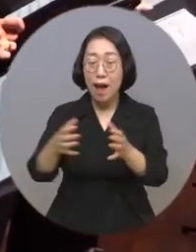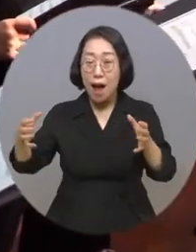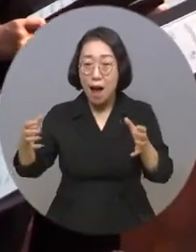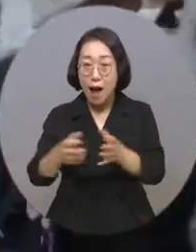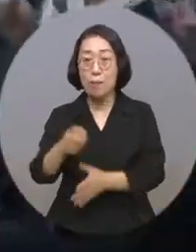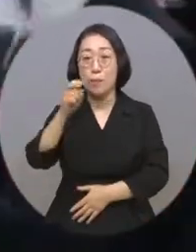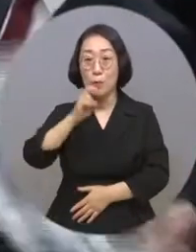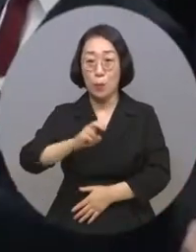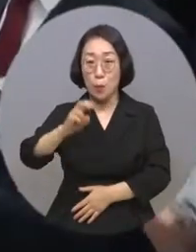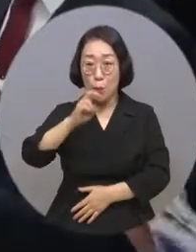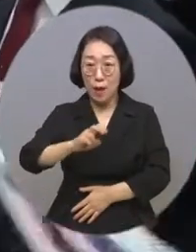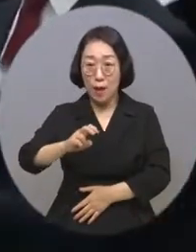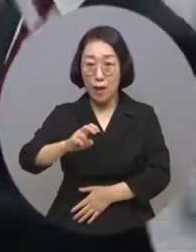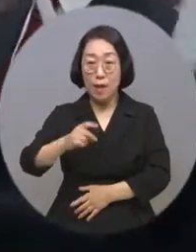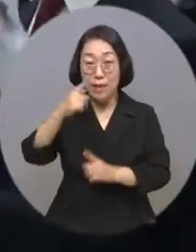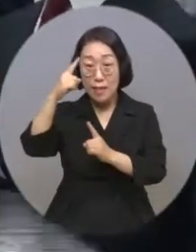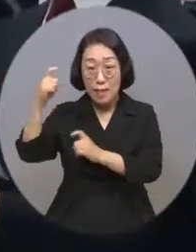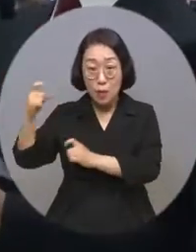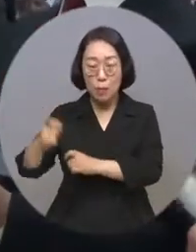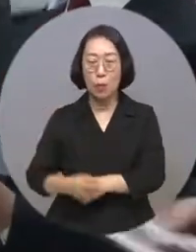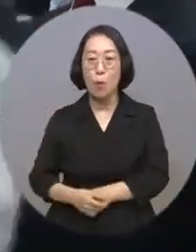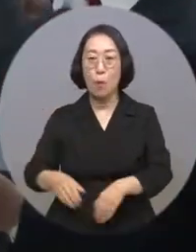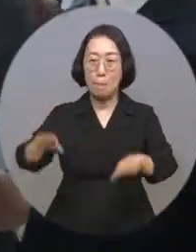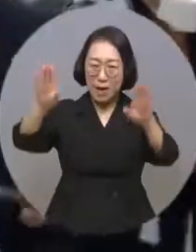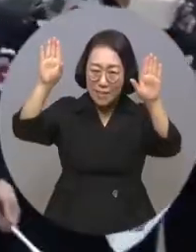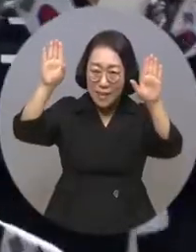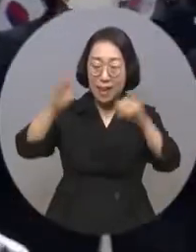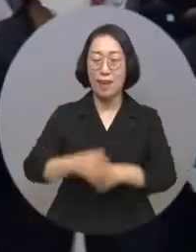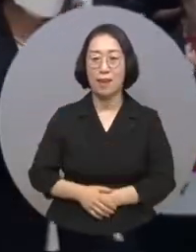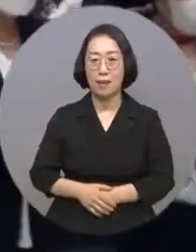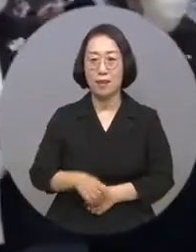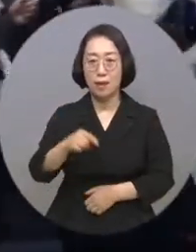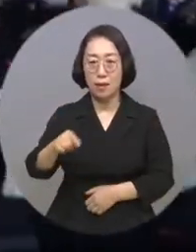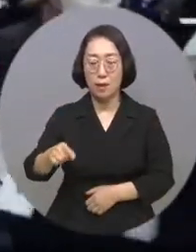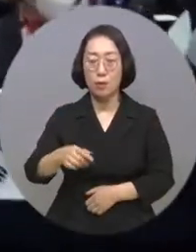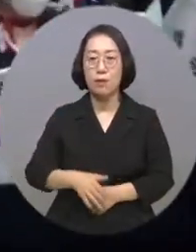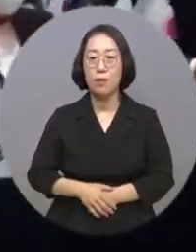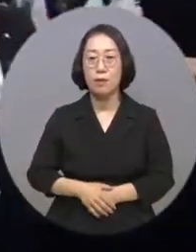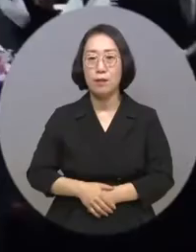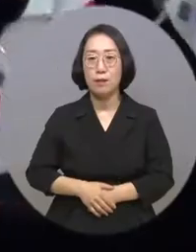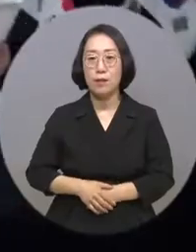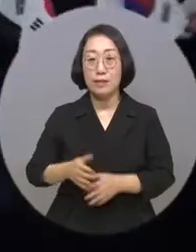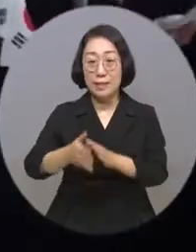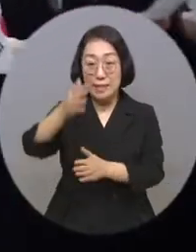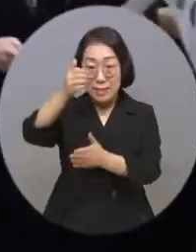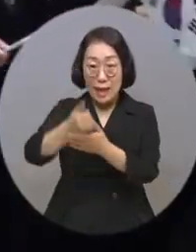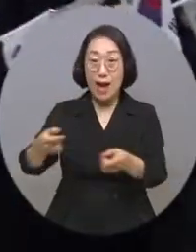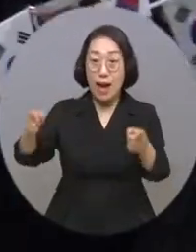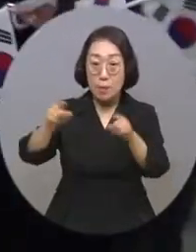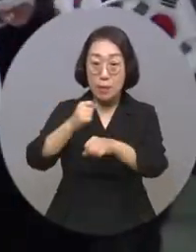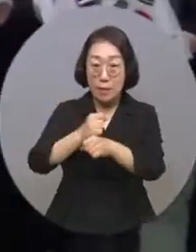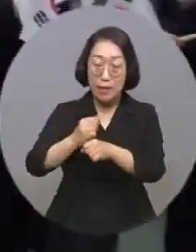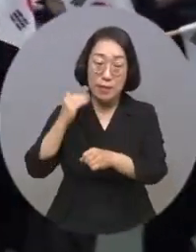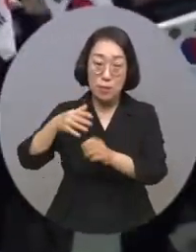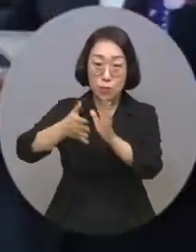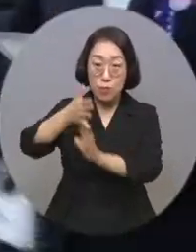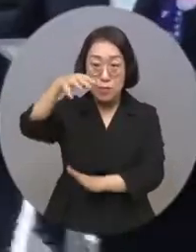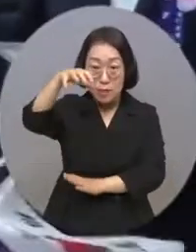목청껏 부르는 광복절 노래와 만세 삼창은 제8기 민선시장이 시민과 함께 만들어갈